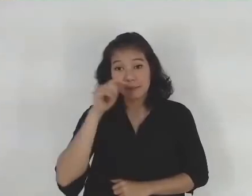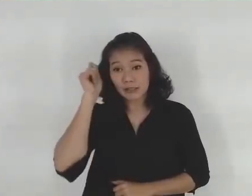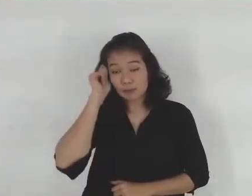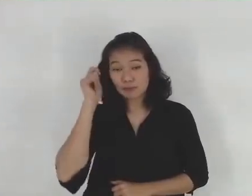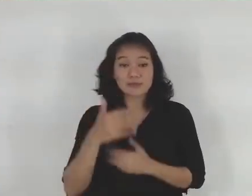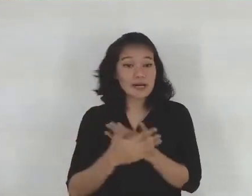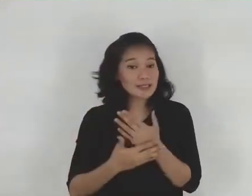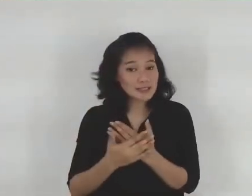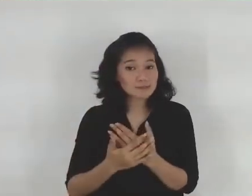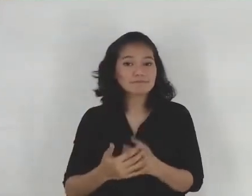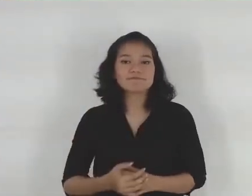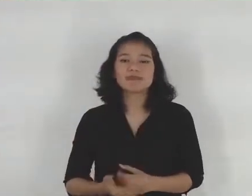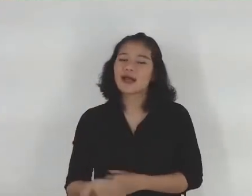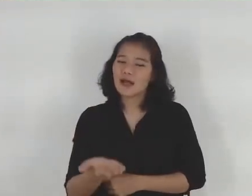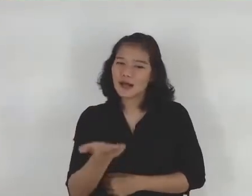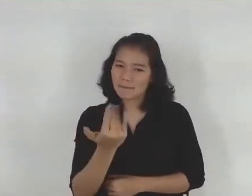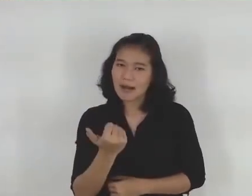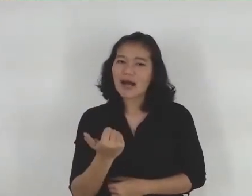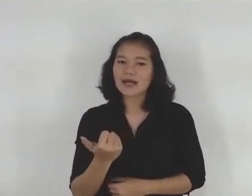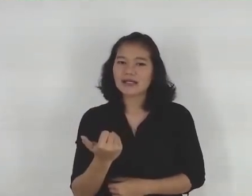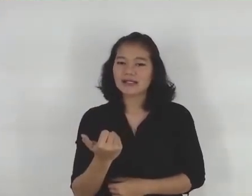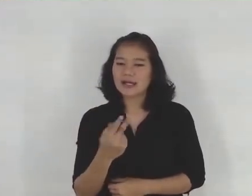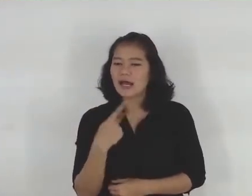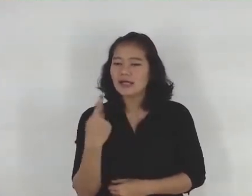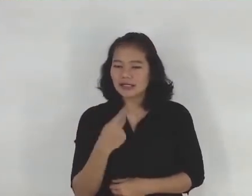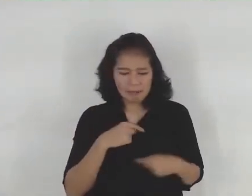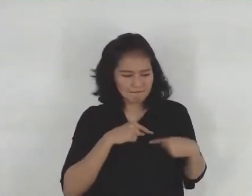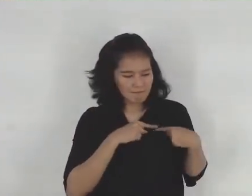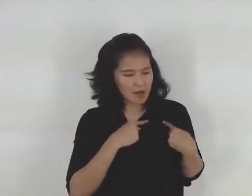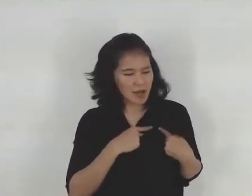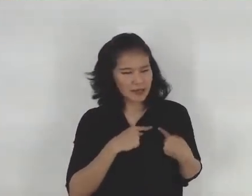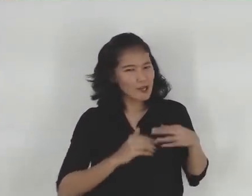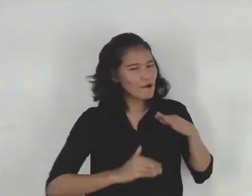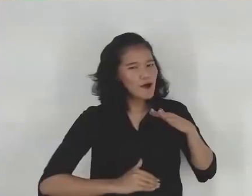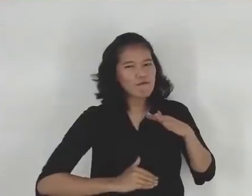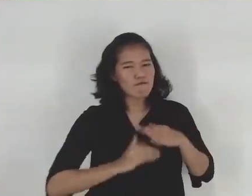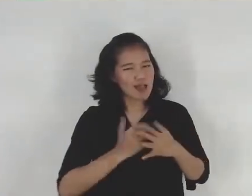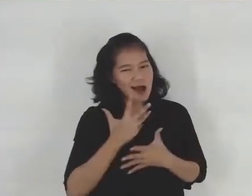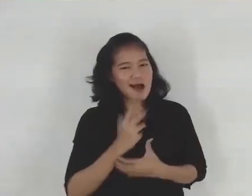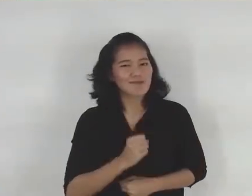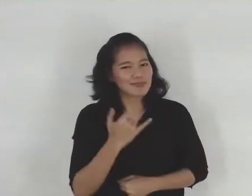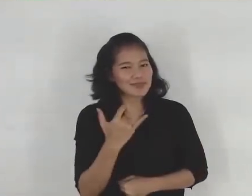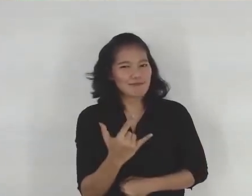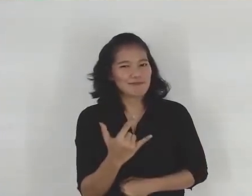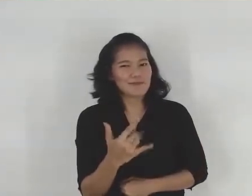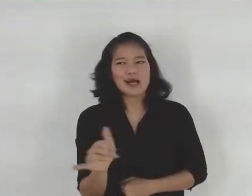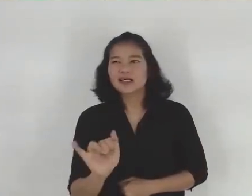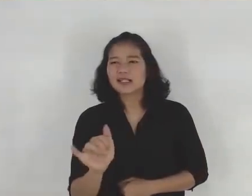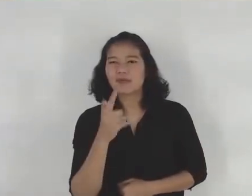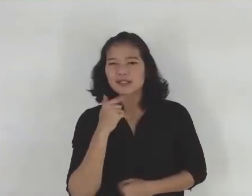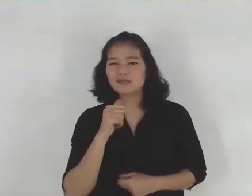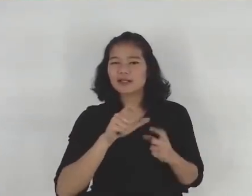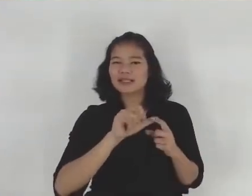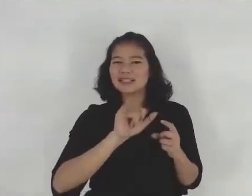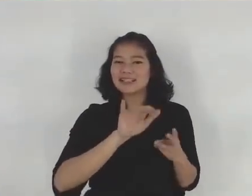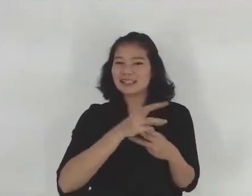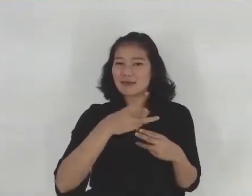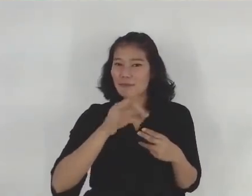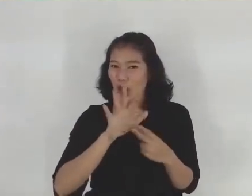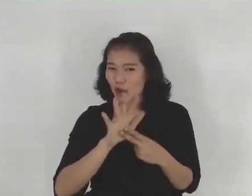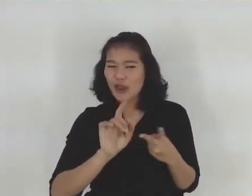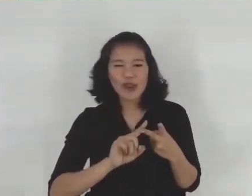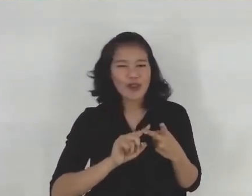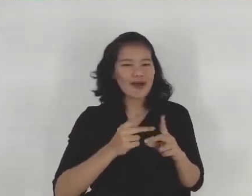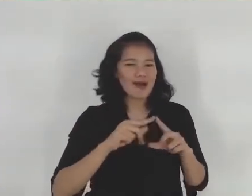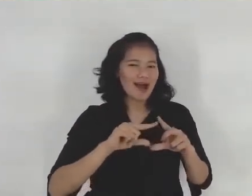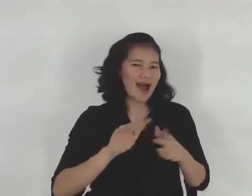yang terkasih Mari kita memiliki hati yang penuh pengharapan seperti neon dan Hana